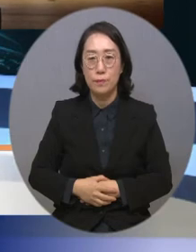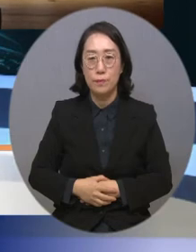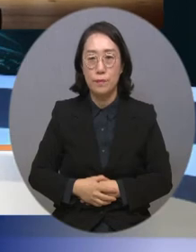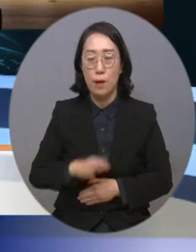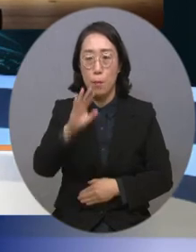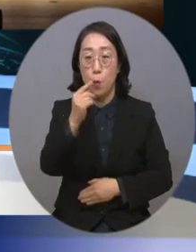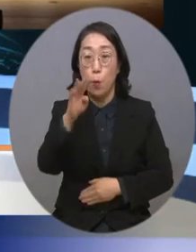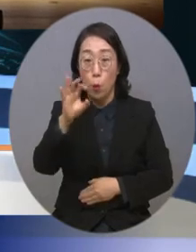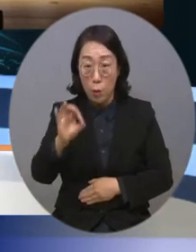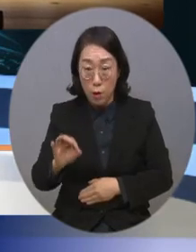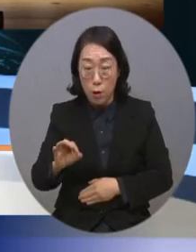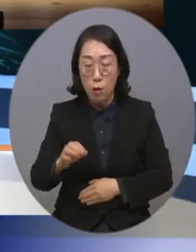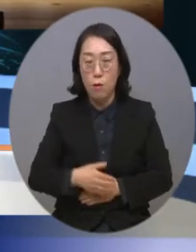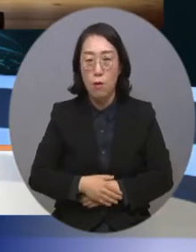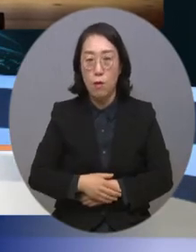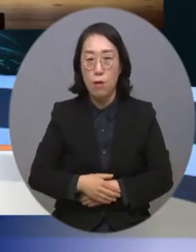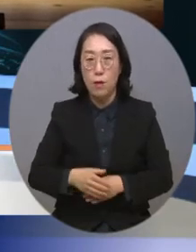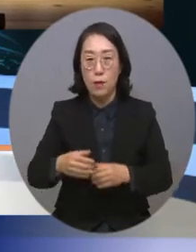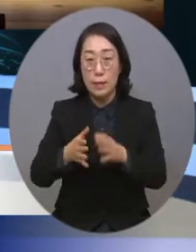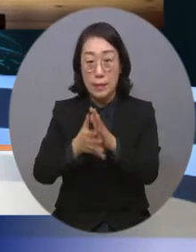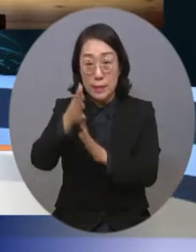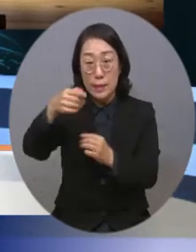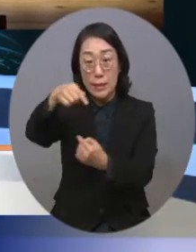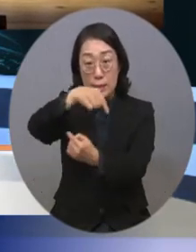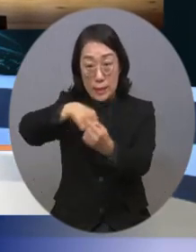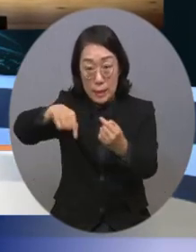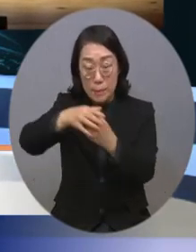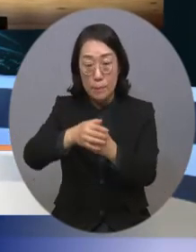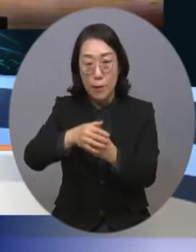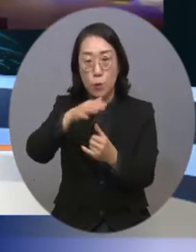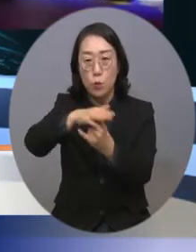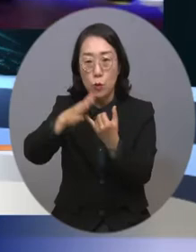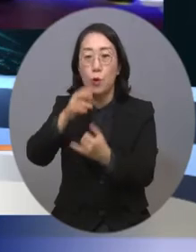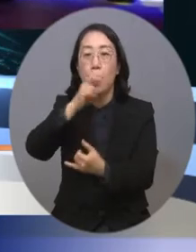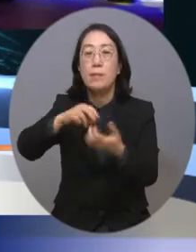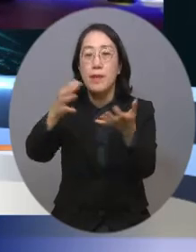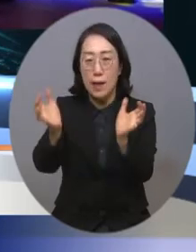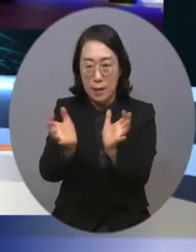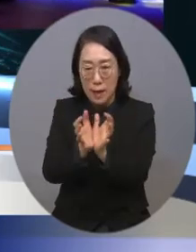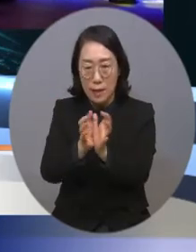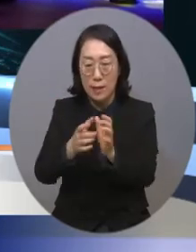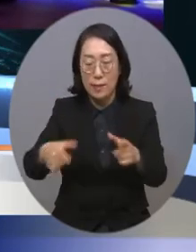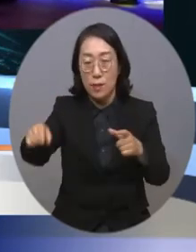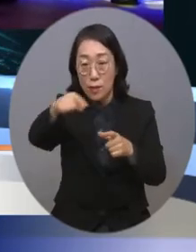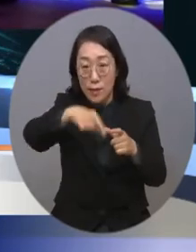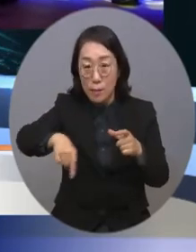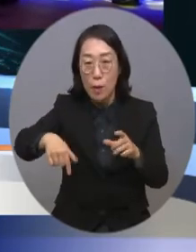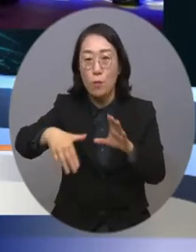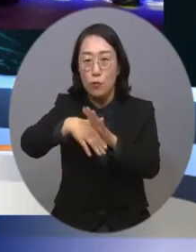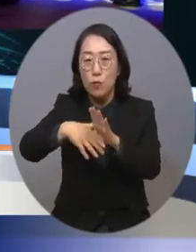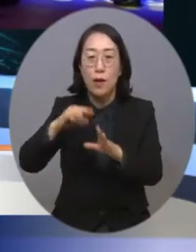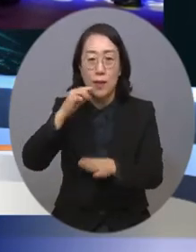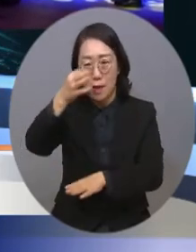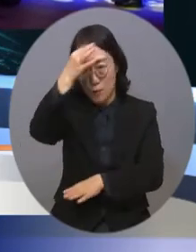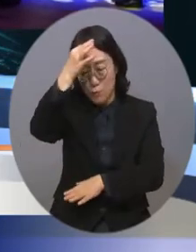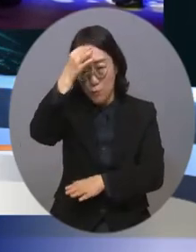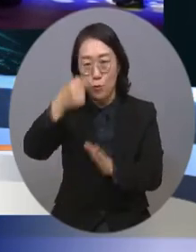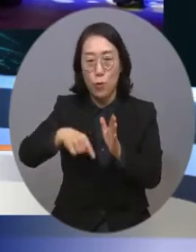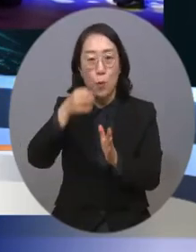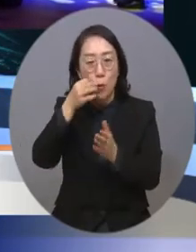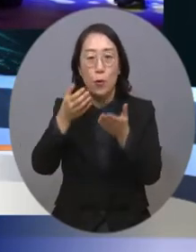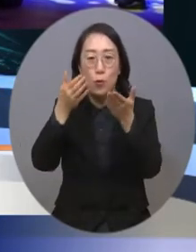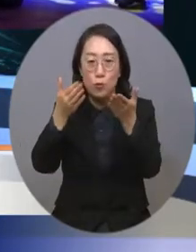보령 시립 소년 소녀 합창단 의 정기 연주회를 열고 지역사회 시민들에게 문화예술을 통한 힐링 시간을